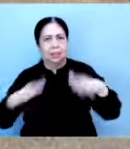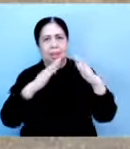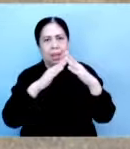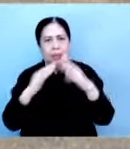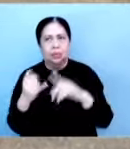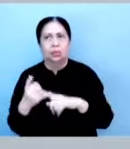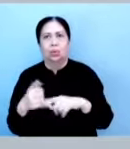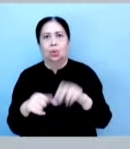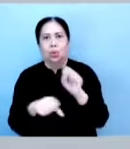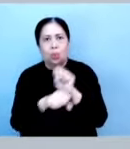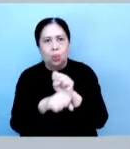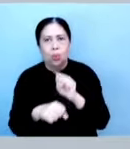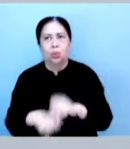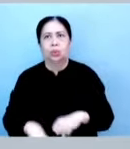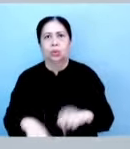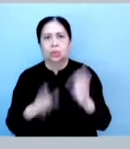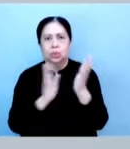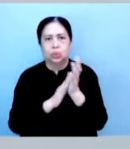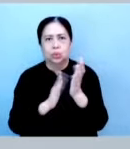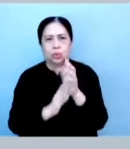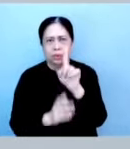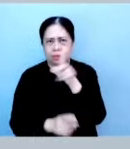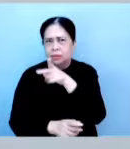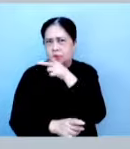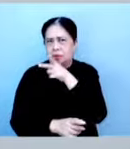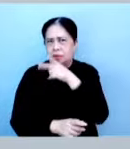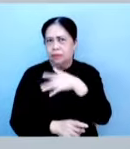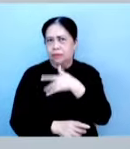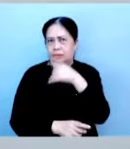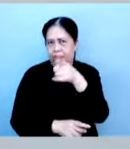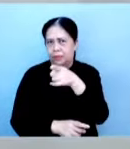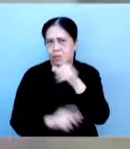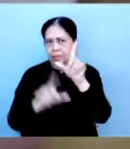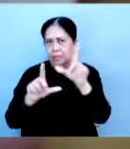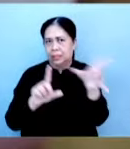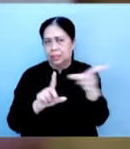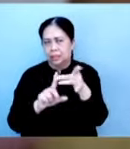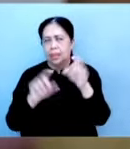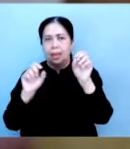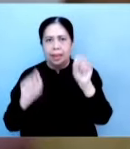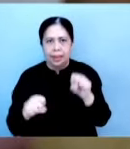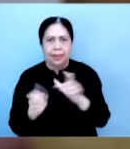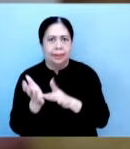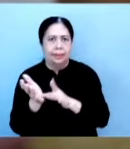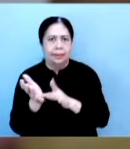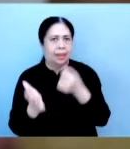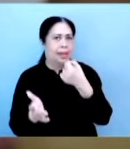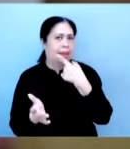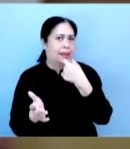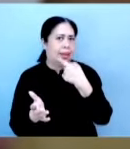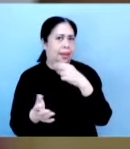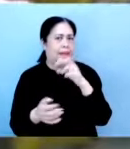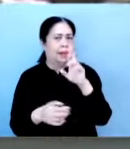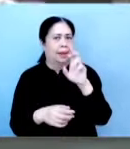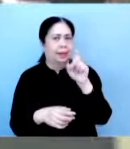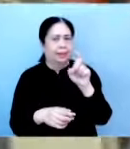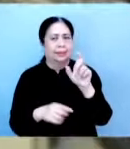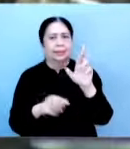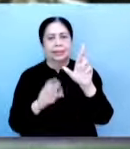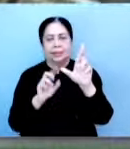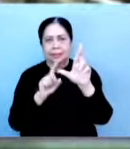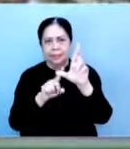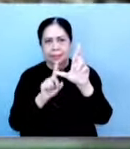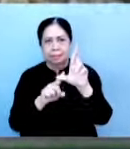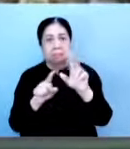o sa eskwelahan kung suspetsa mong infected ka na kadalasan ay kaya naman po itong gamutin na mga inirereseta nating antibiotics ngunit